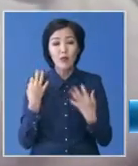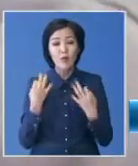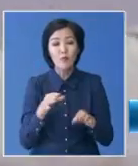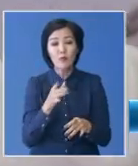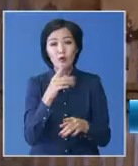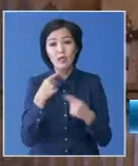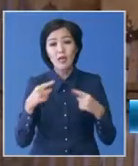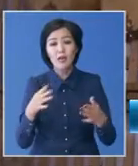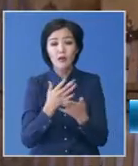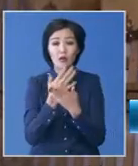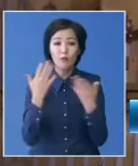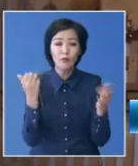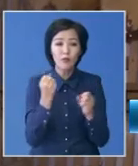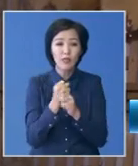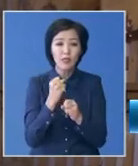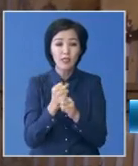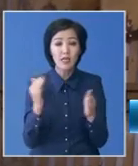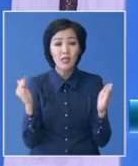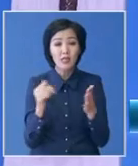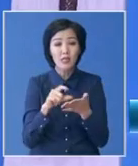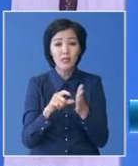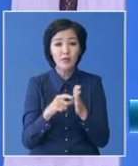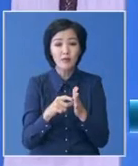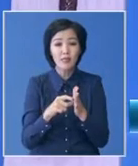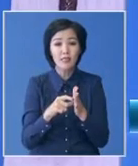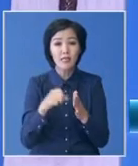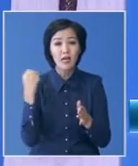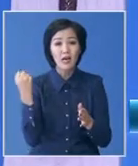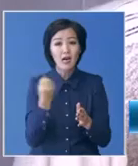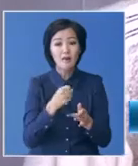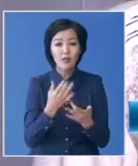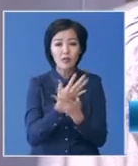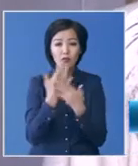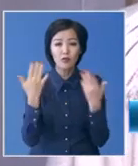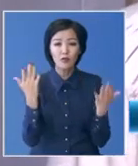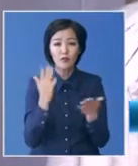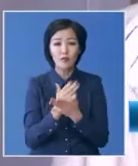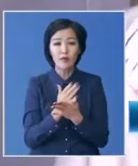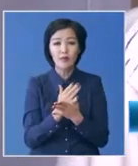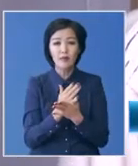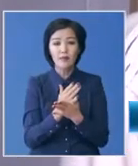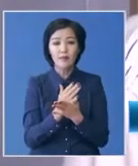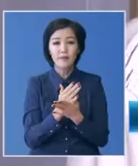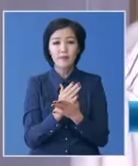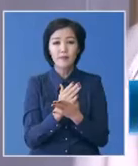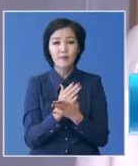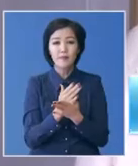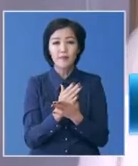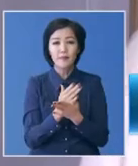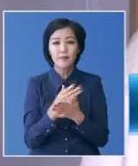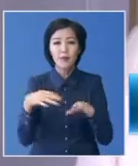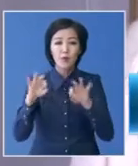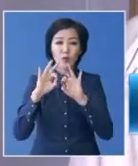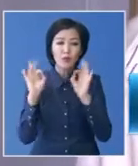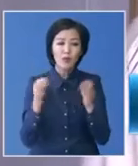түрлі бұйымдар жасайды. Мәселен, шағын шеберханасында қамшының түр-түрі бар. Өнер десе ішкен асын жерге қоятын